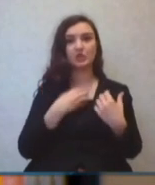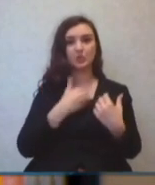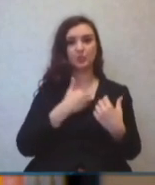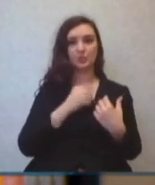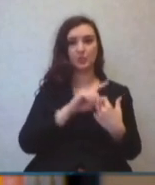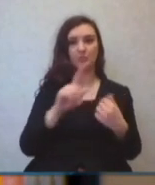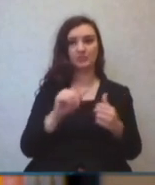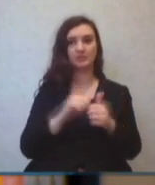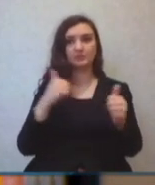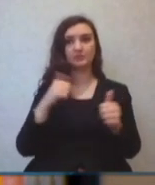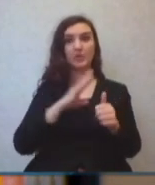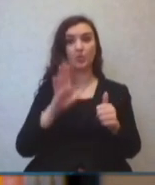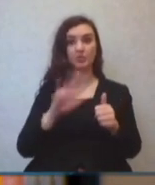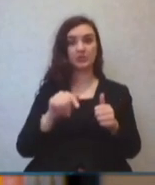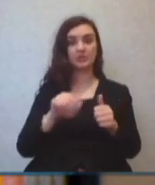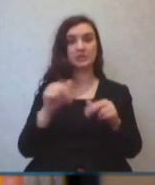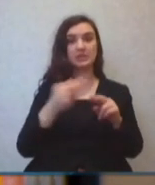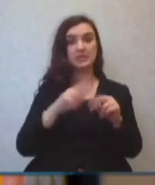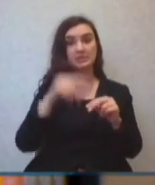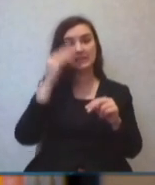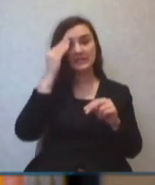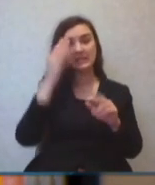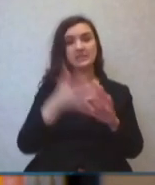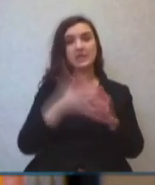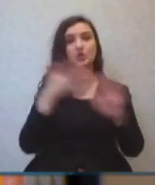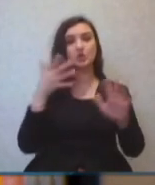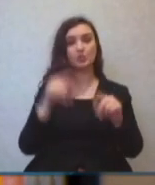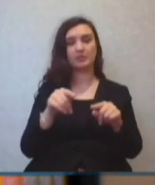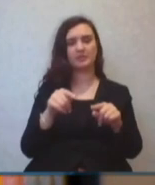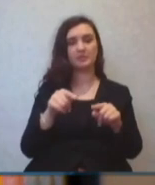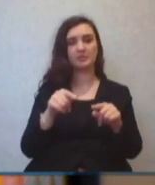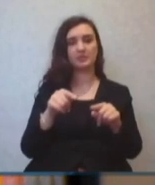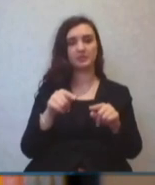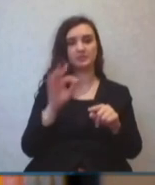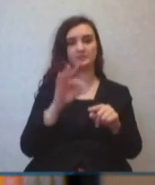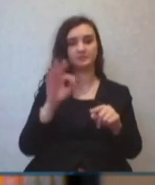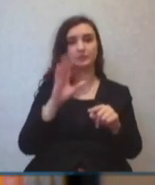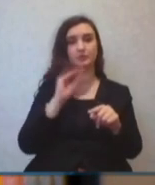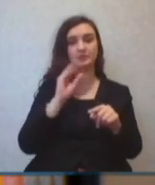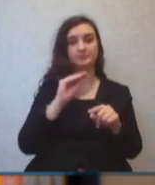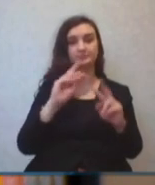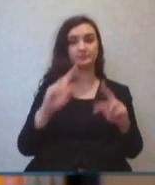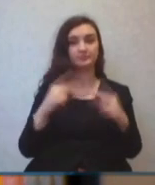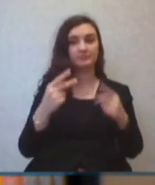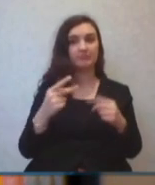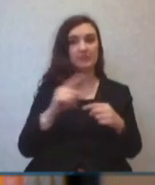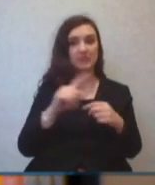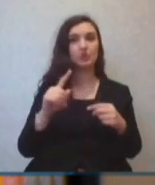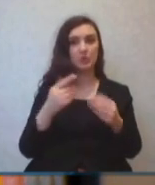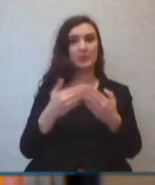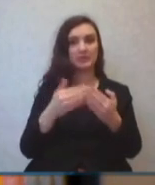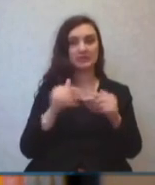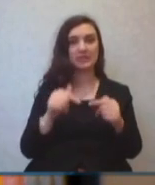რომ თავიდან აიცილოს იმ იდეის გაცნობიერება, ზე, როდესაც გადადის რომ დაუშვათ